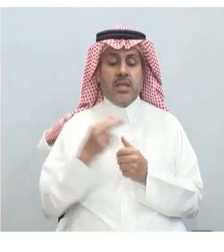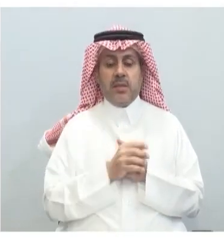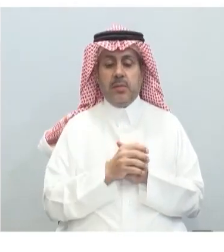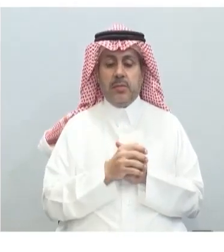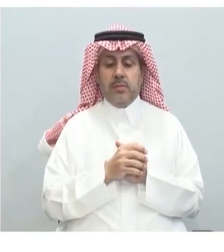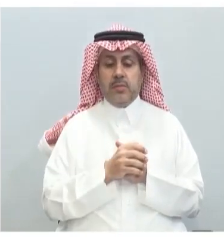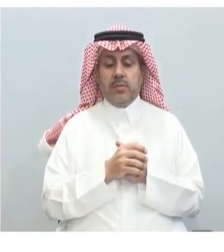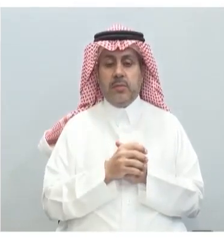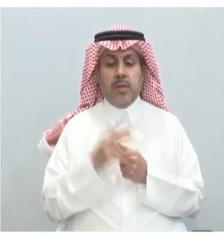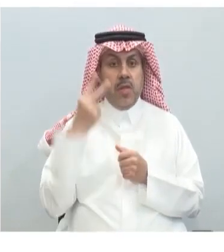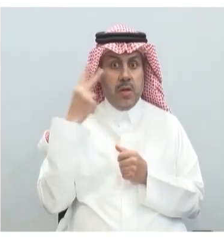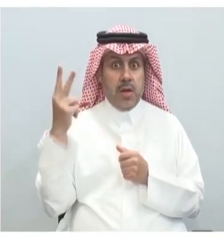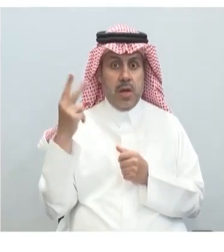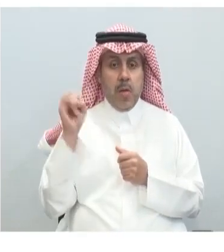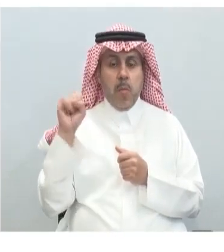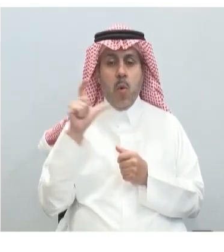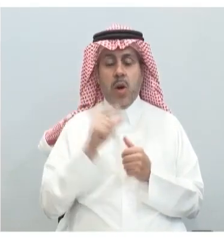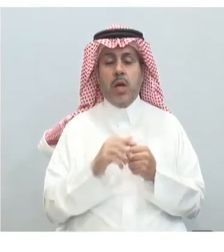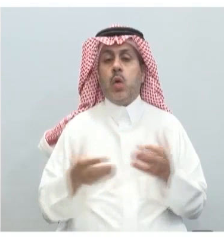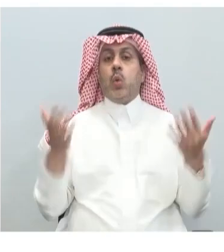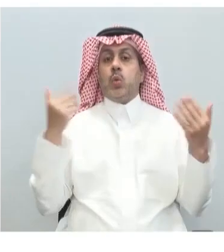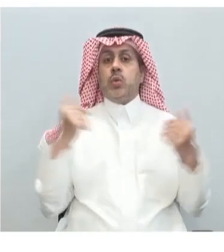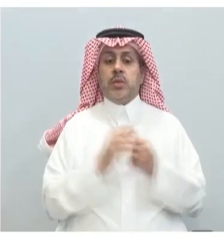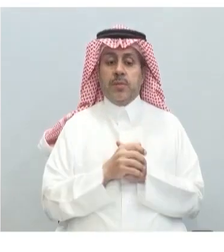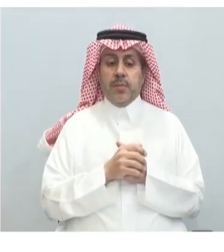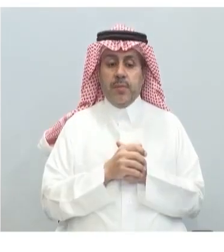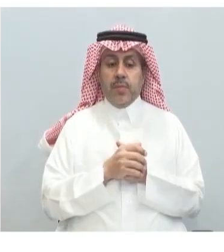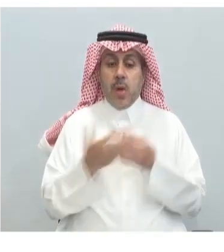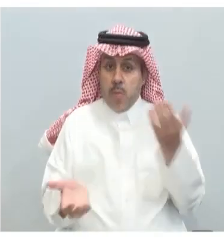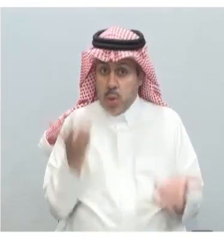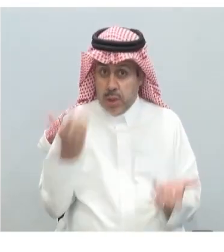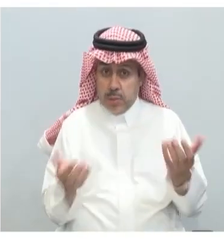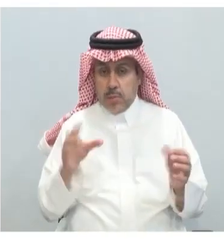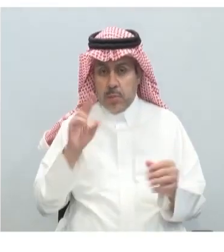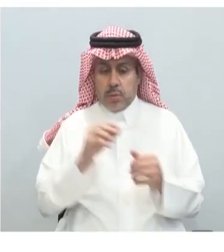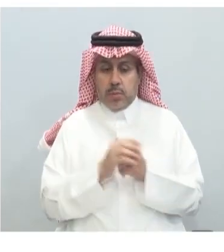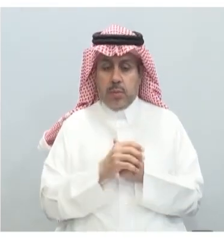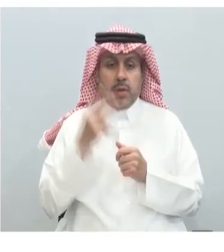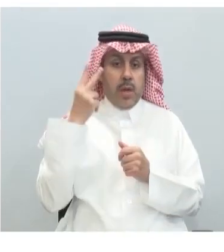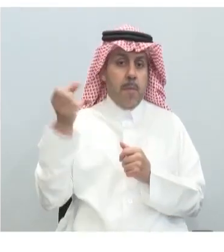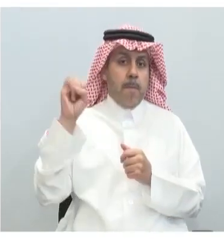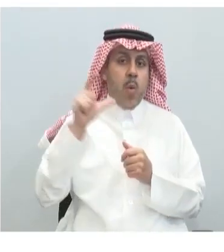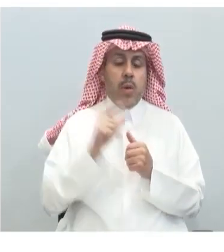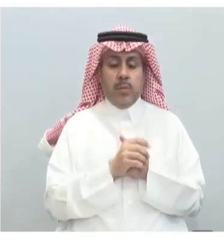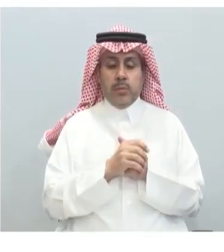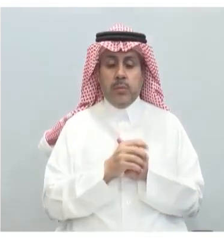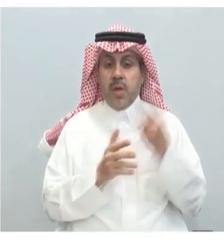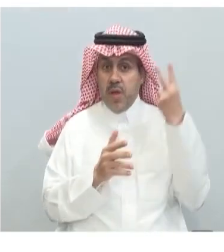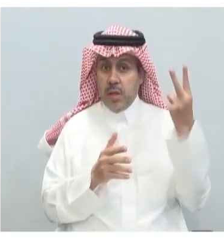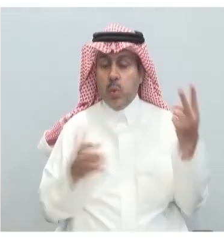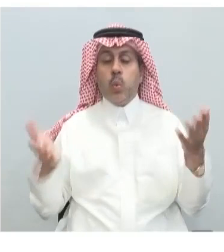هنا 2 مول من الاكسجين سيعطيني طبعا لازم تكون المعادلات موزونه سيعطيني 2 مول من اكسي ثاني اكسيد